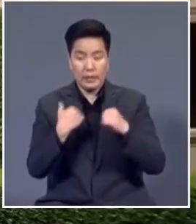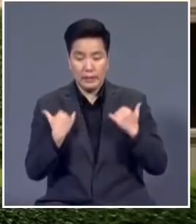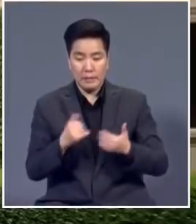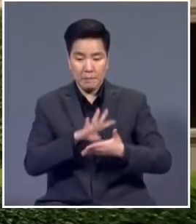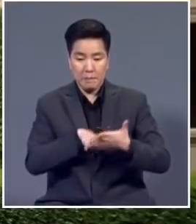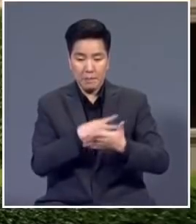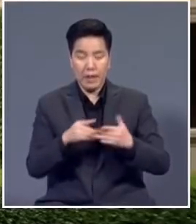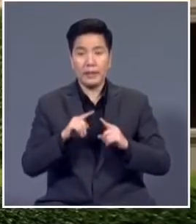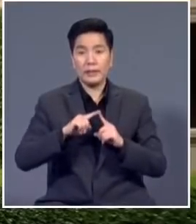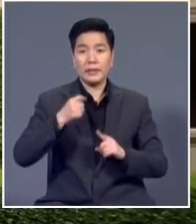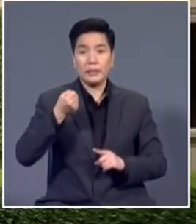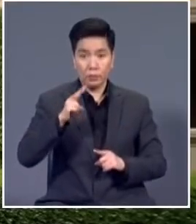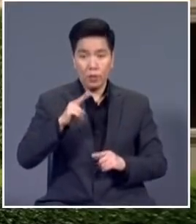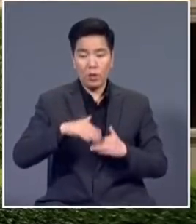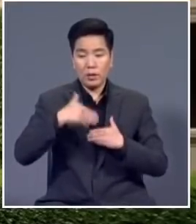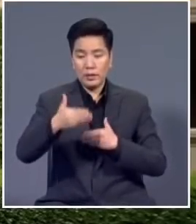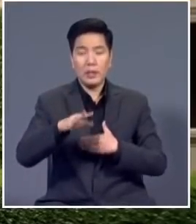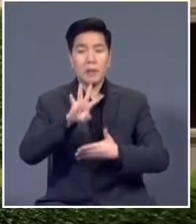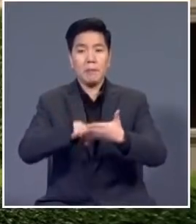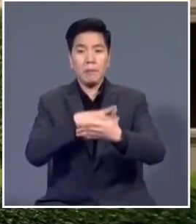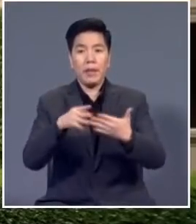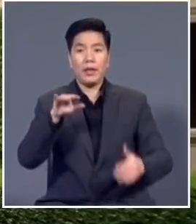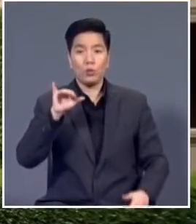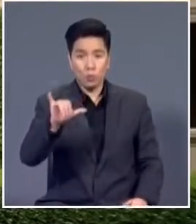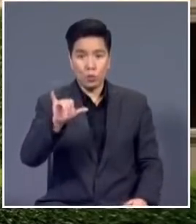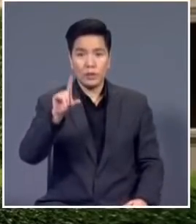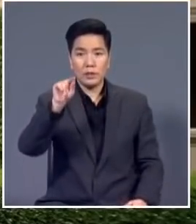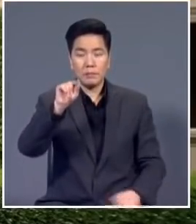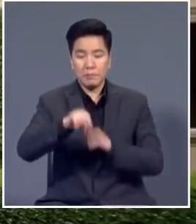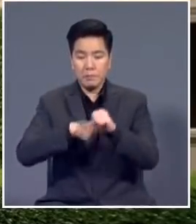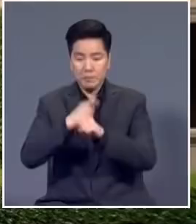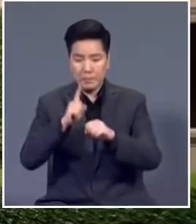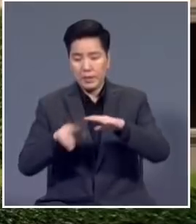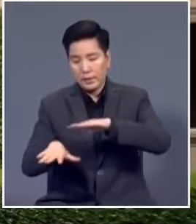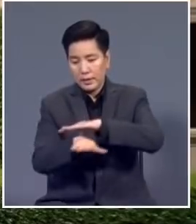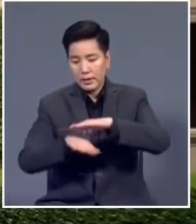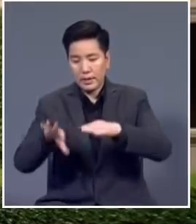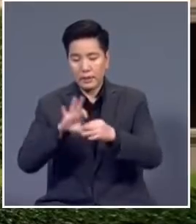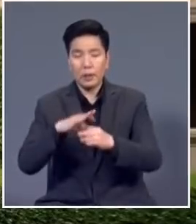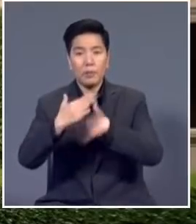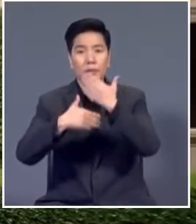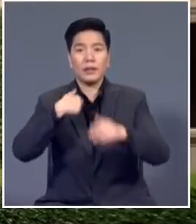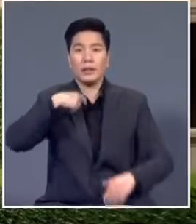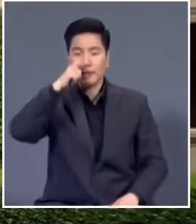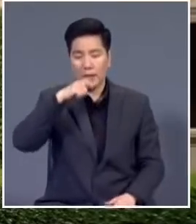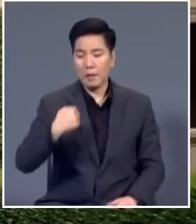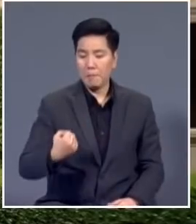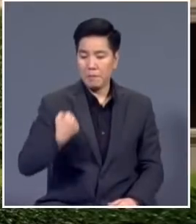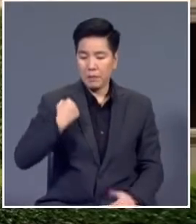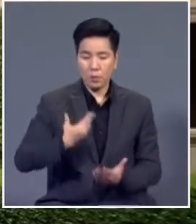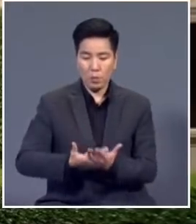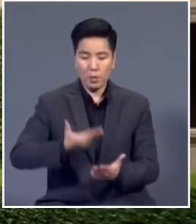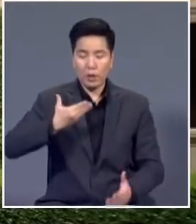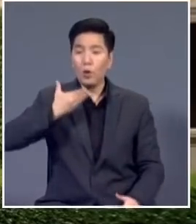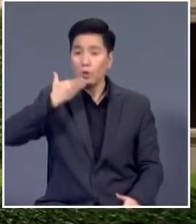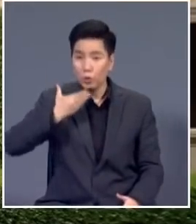ที่12นะครับและยุทธศาสตร์ชาติ20ปีทั้งนี้ก็เพื่อจะเป็นพื้นฐานในการพัฒนาประเทศไปถูกความมั่นคงมั่งคั่งอย่